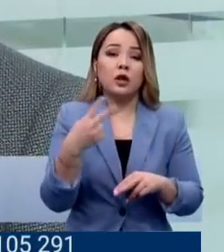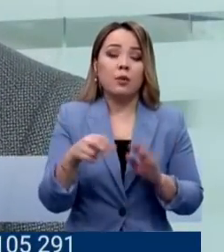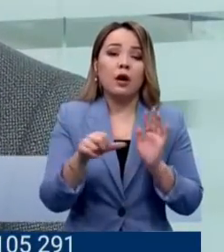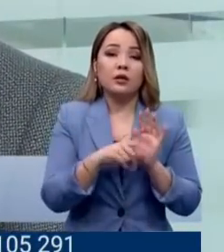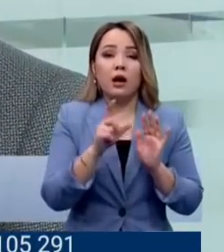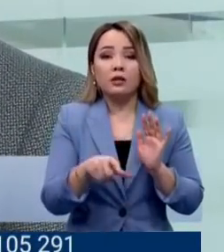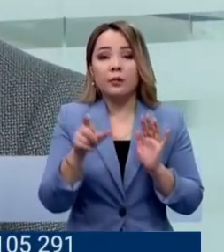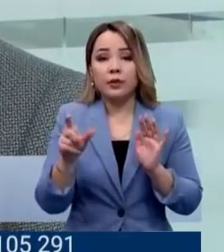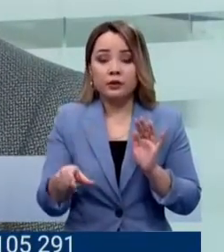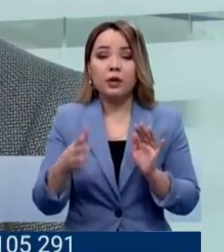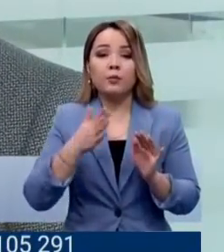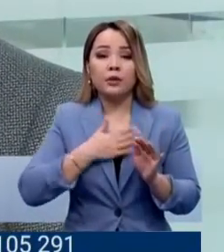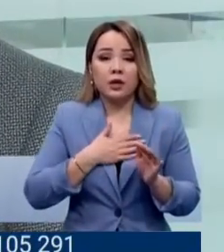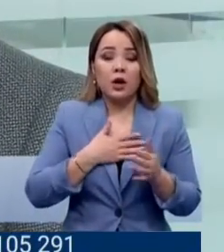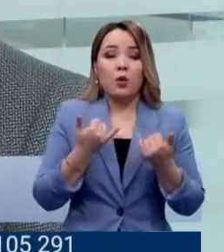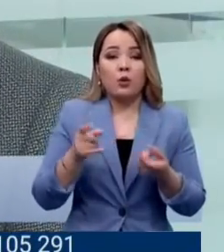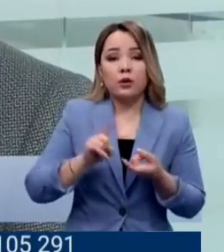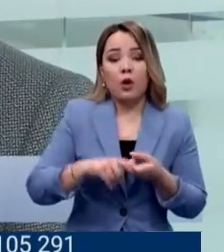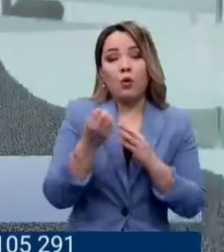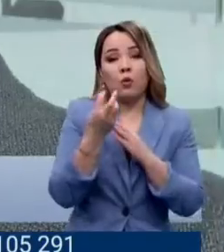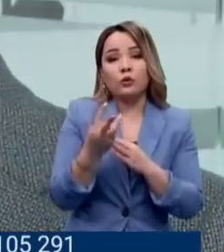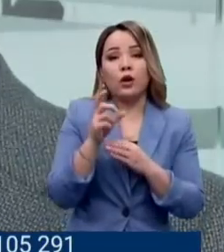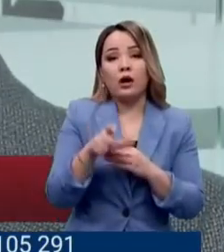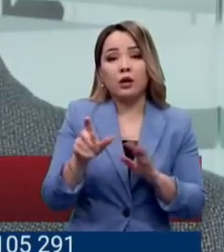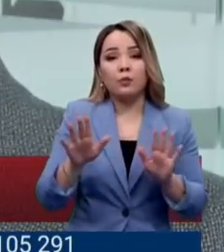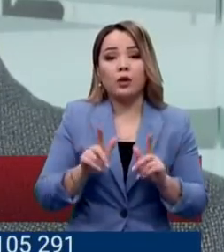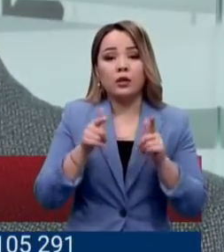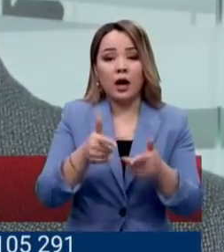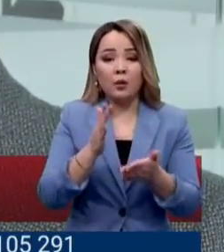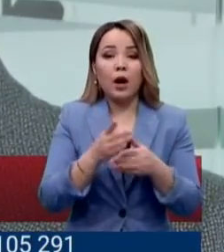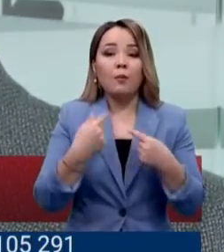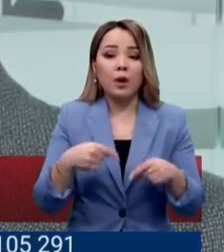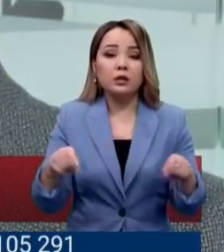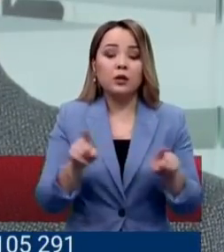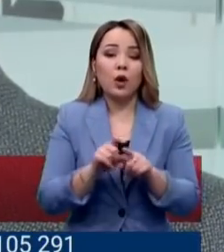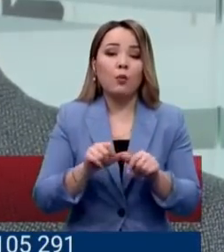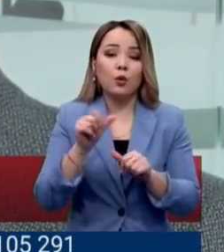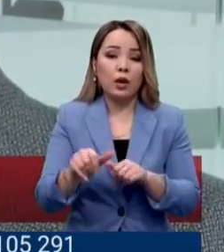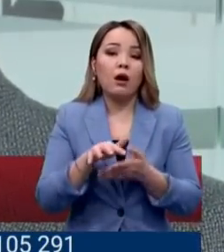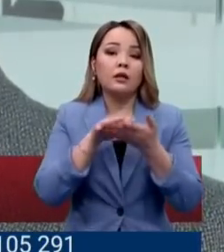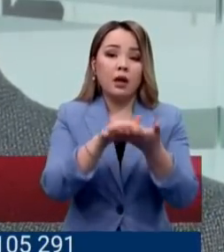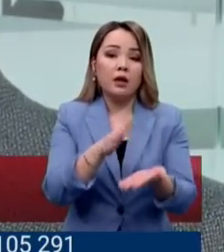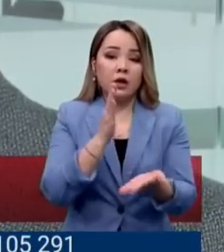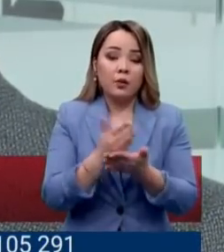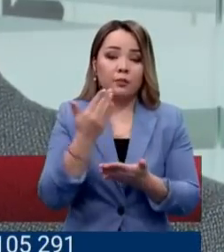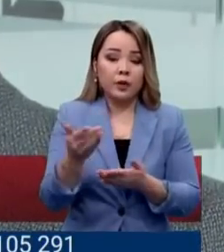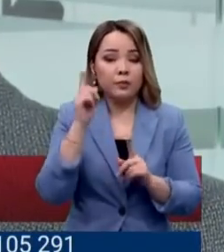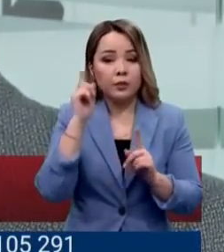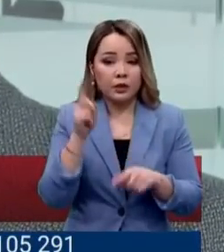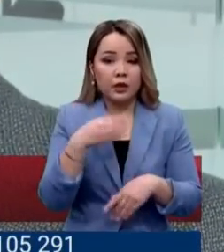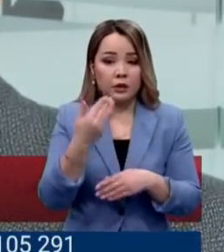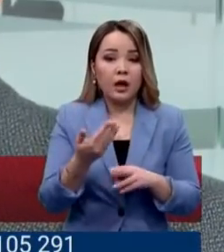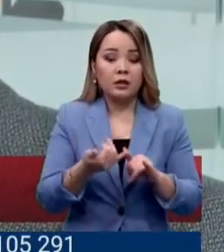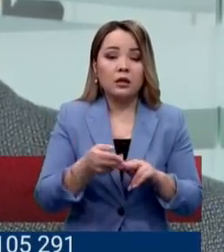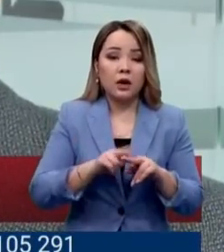26 адамның бізге қазір уақытта 13 адамнан түсті. Одан да бөлек басқа да арыздар түсіп отыр, онда тіркеліп тұр.